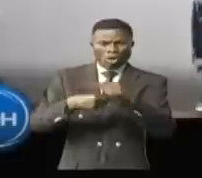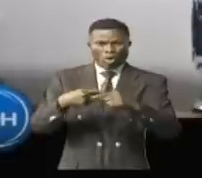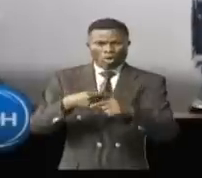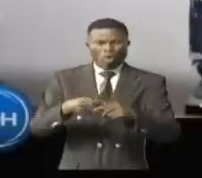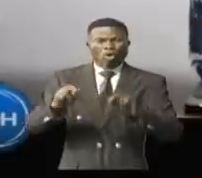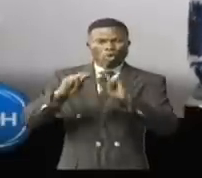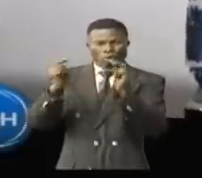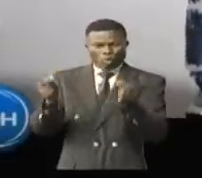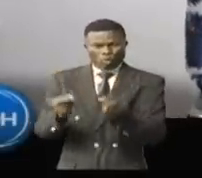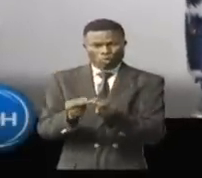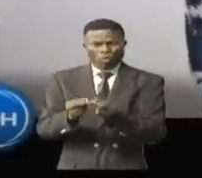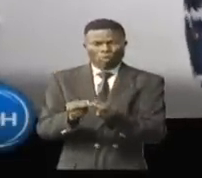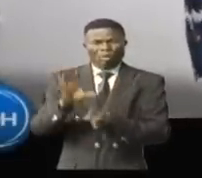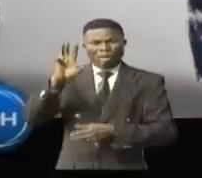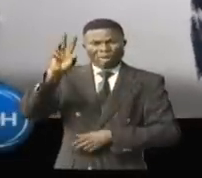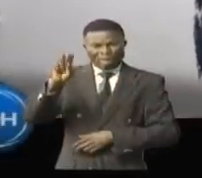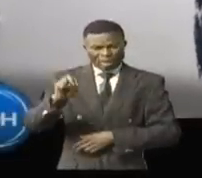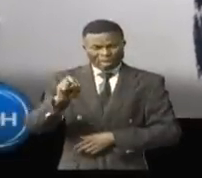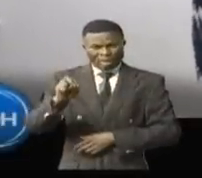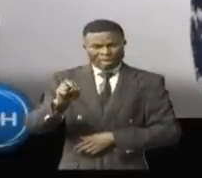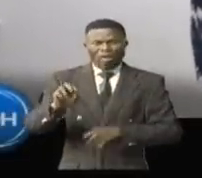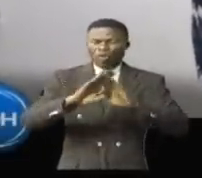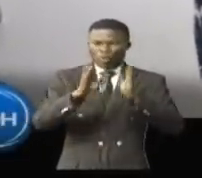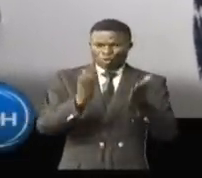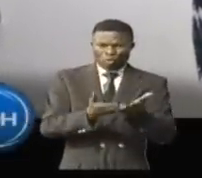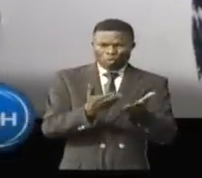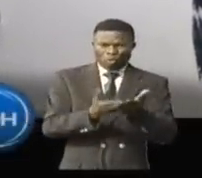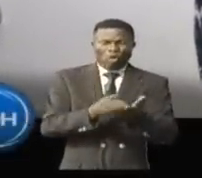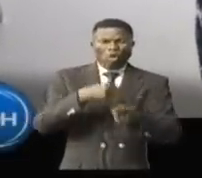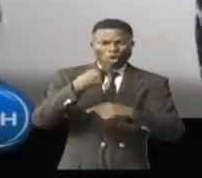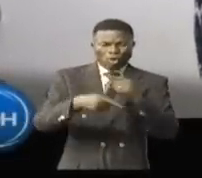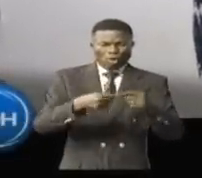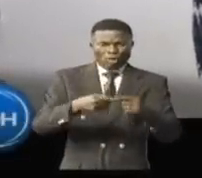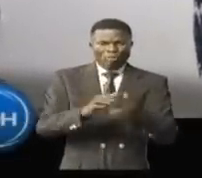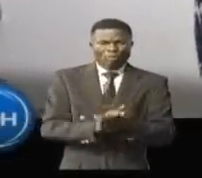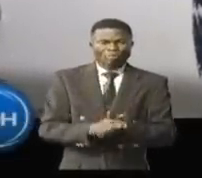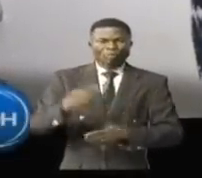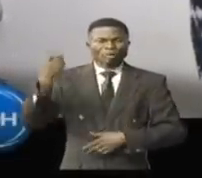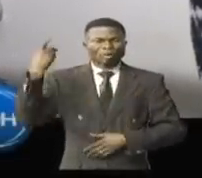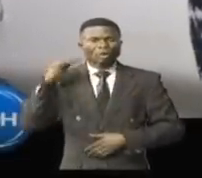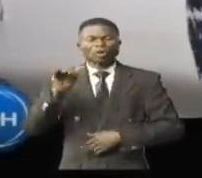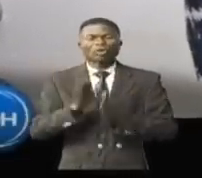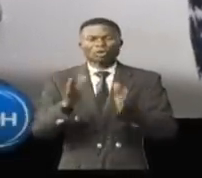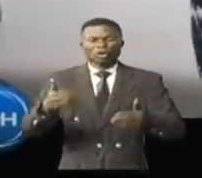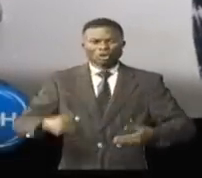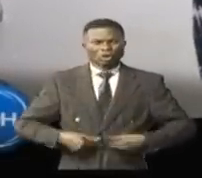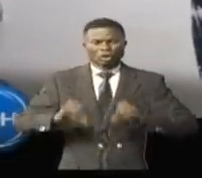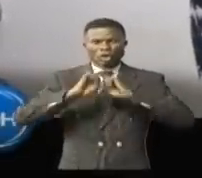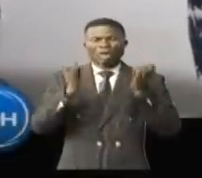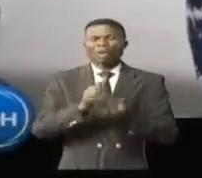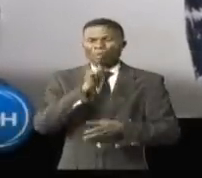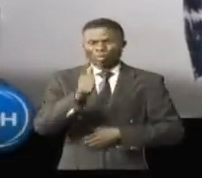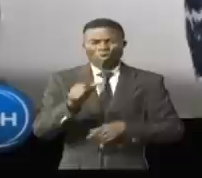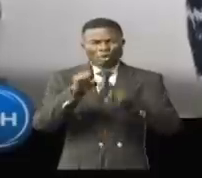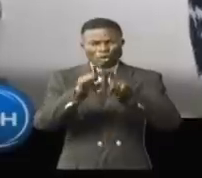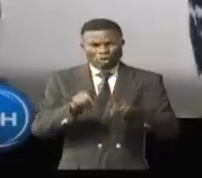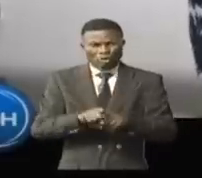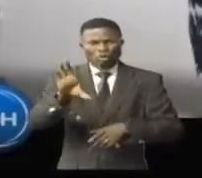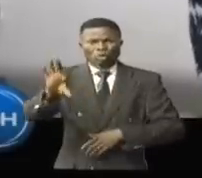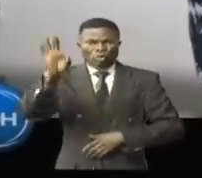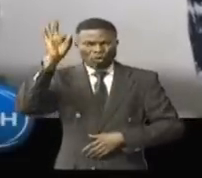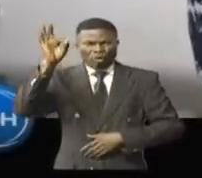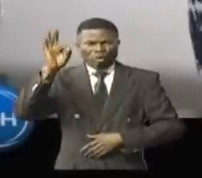30. Hein. On a pris en considération tout ça, c'est vrai qu'on va commencer. Il n'y a pas que les DG, il n'y a pas que les jeunes entrepreneurs, il y a aussi